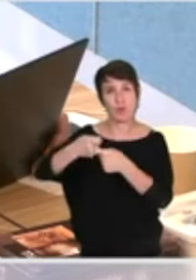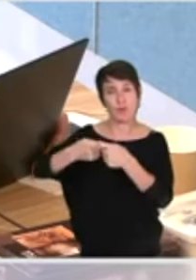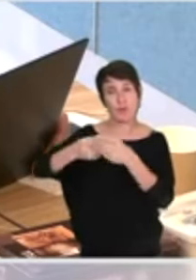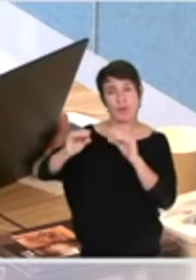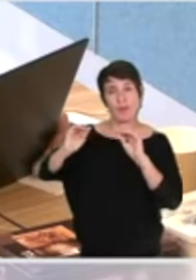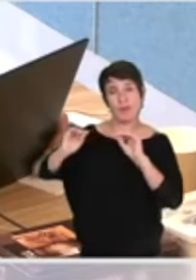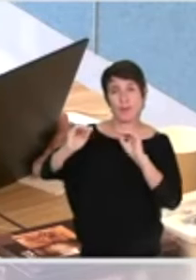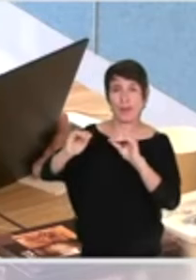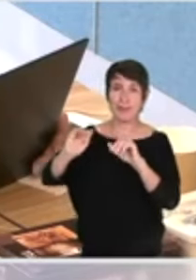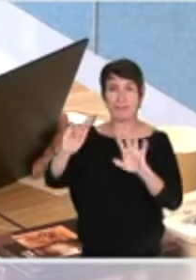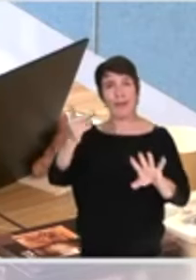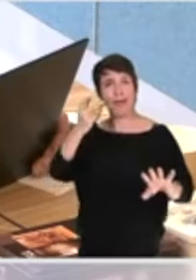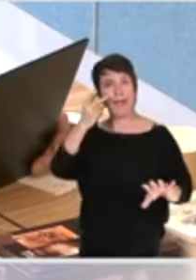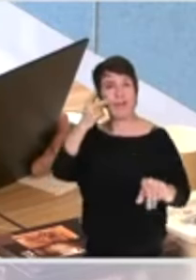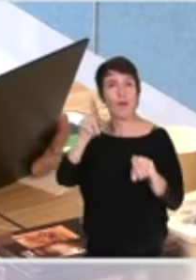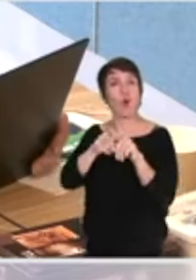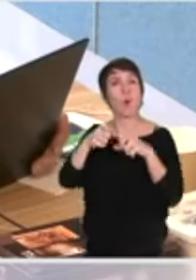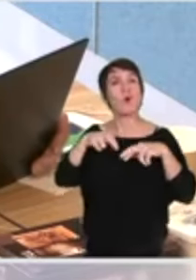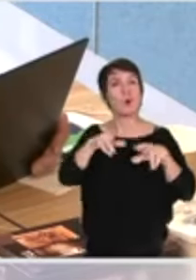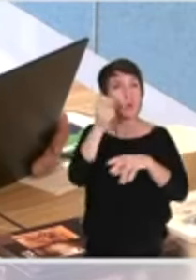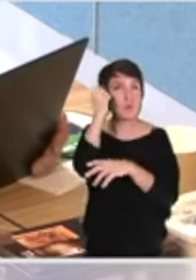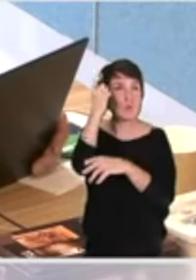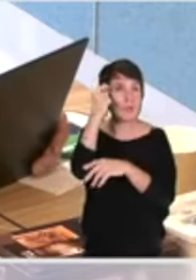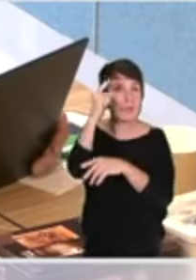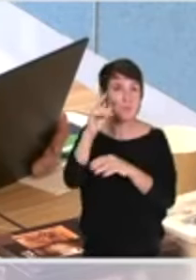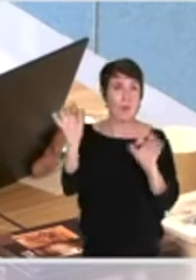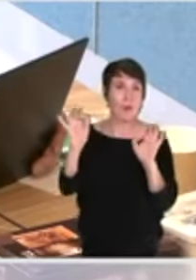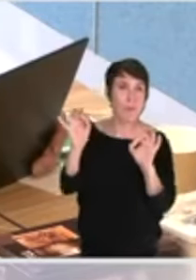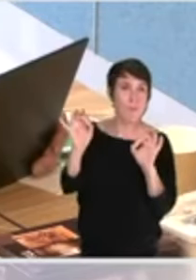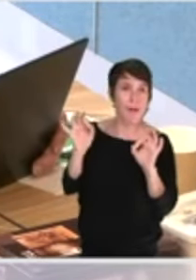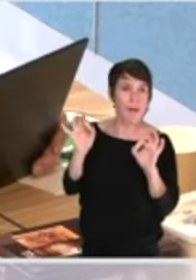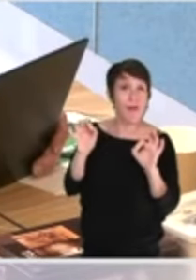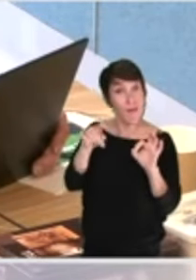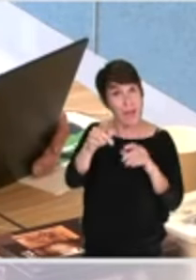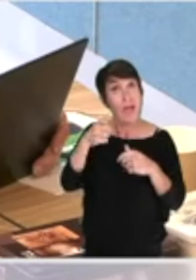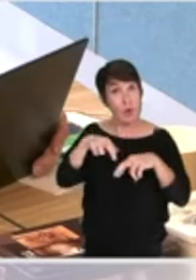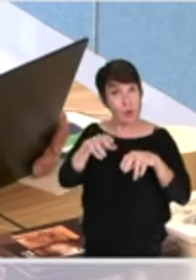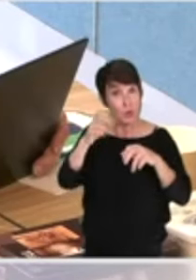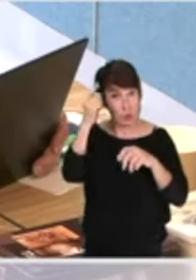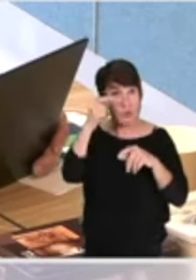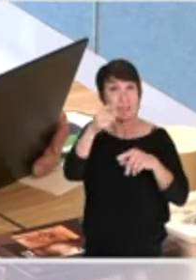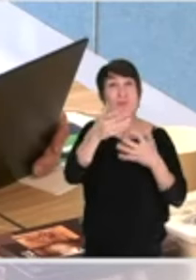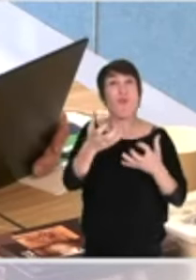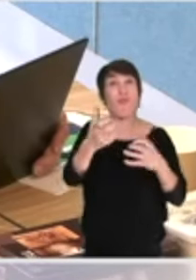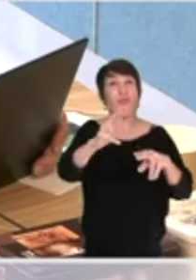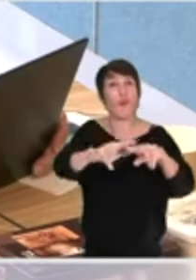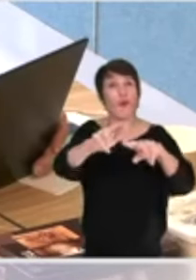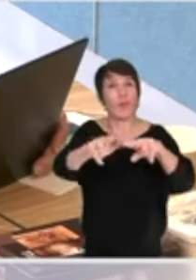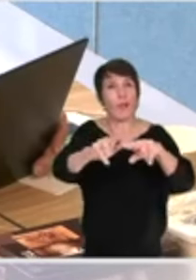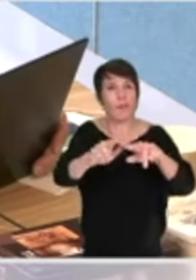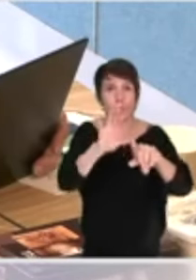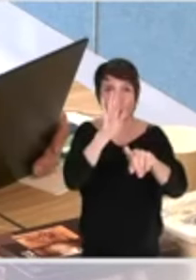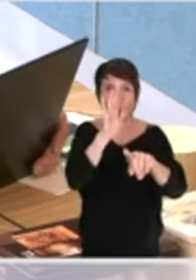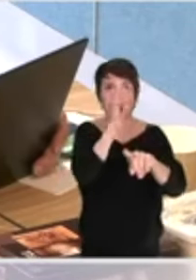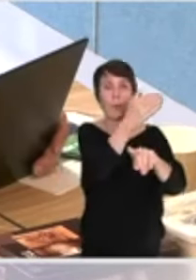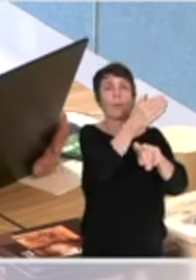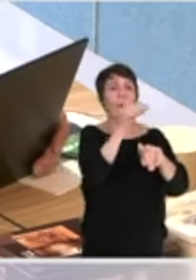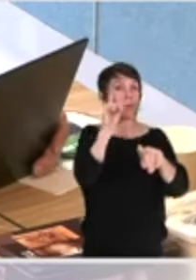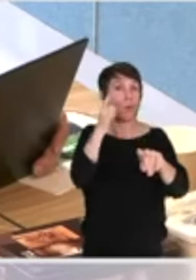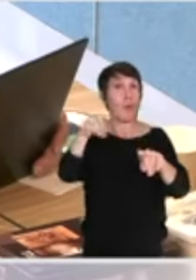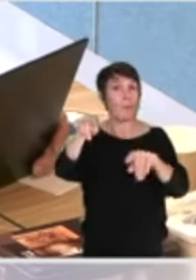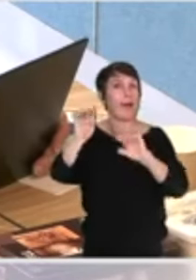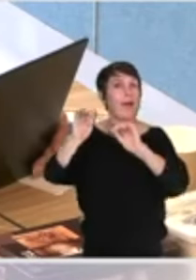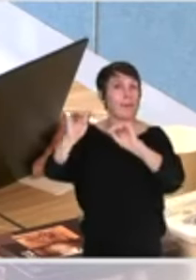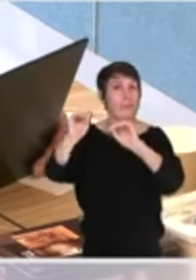rue de Strasbourg. Vous avez été obligé de reculer devant la mobilisation. Même si ce recul est sans doute pour vous